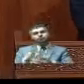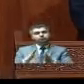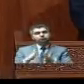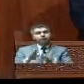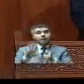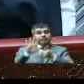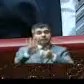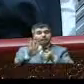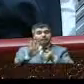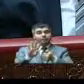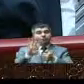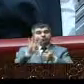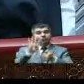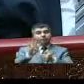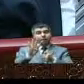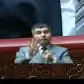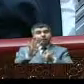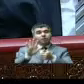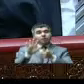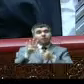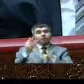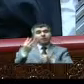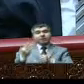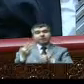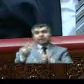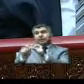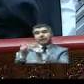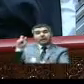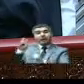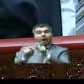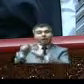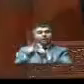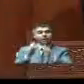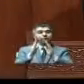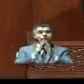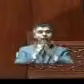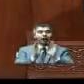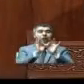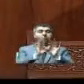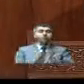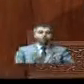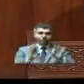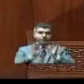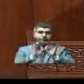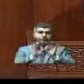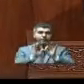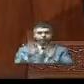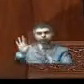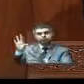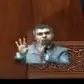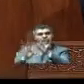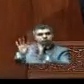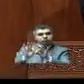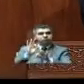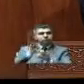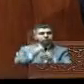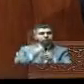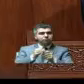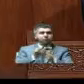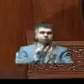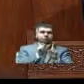على ضبط عملية وضع الحواجز الثلجية لحماية مستعملي الطرقات التي من المرجح أن تعرفها